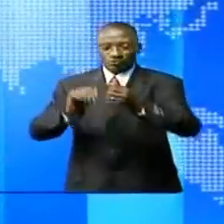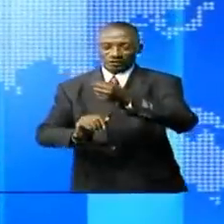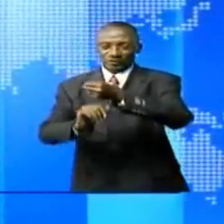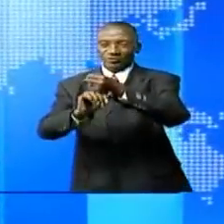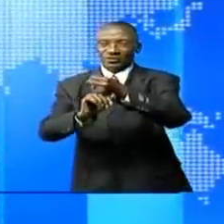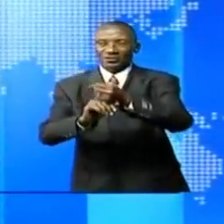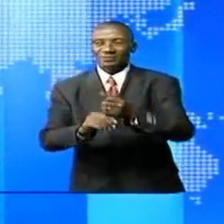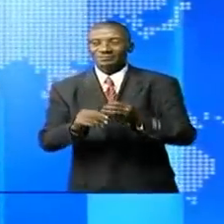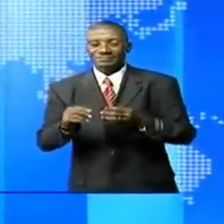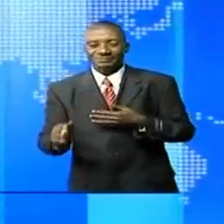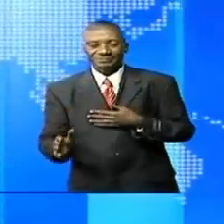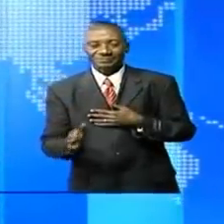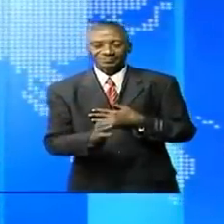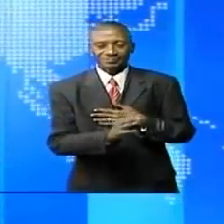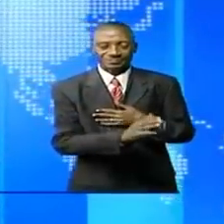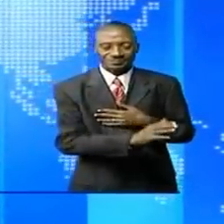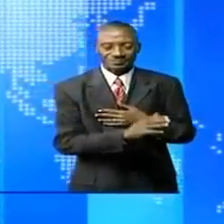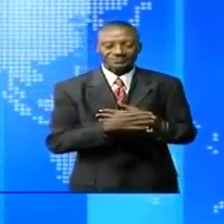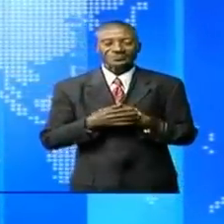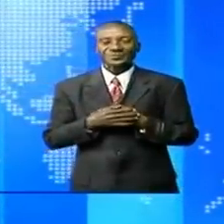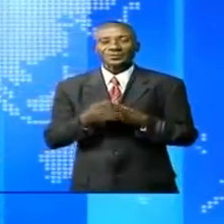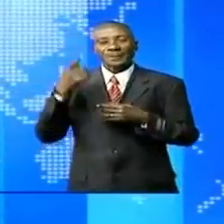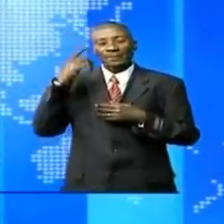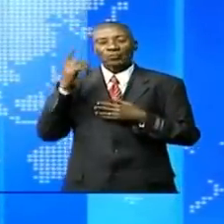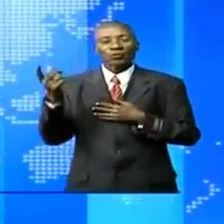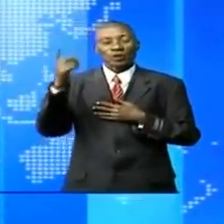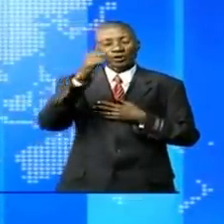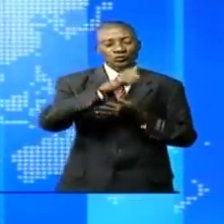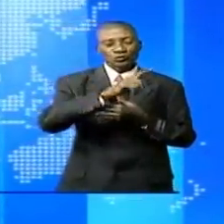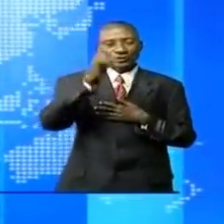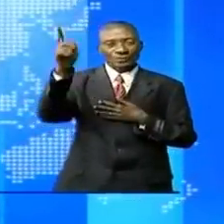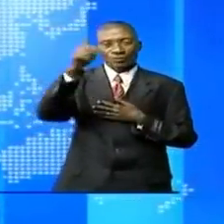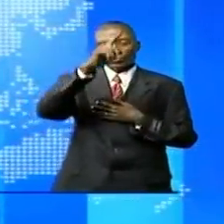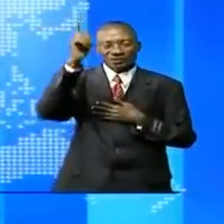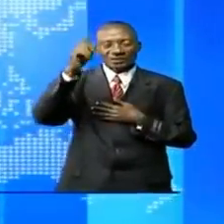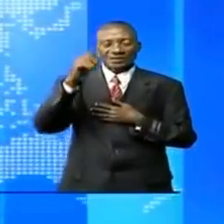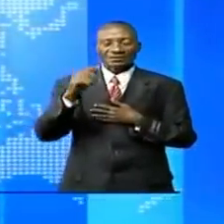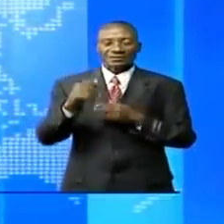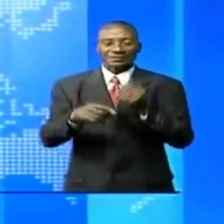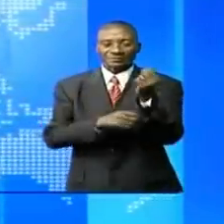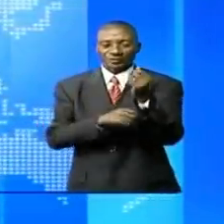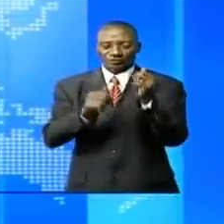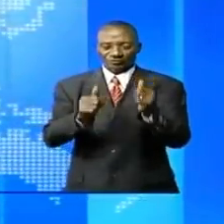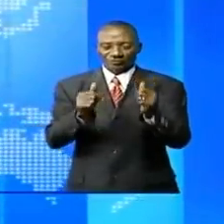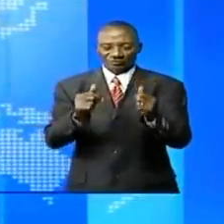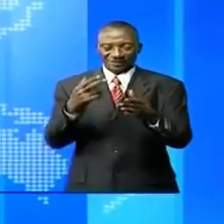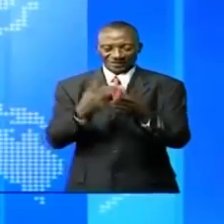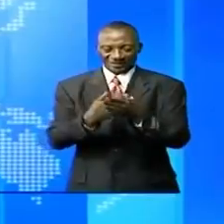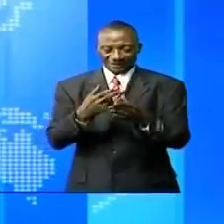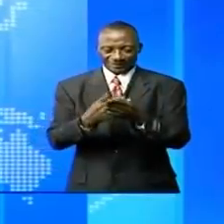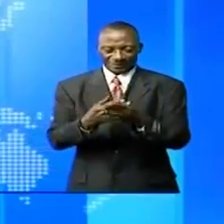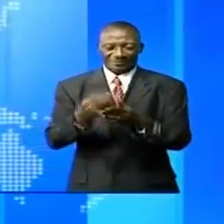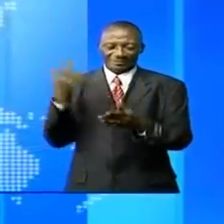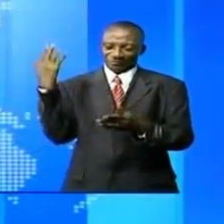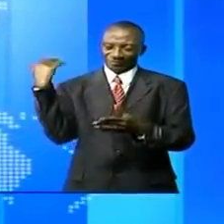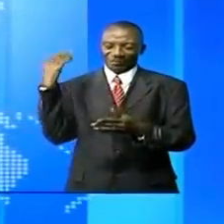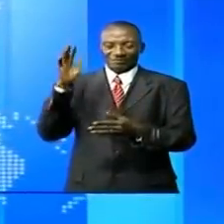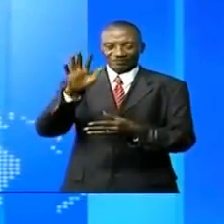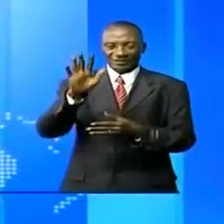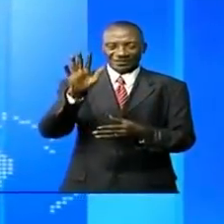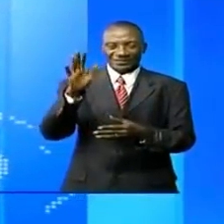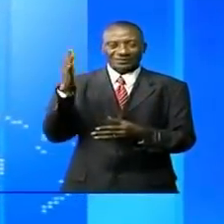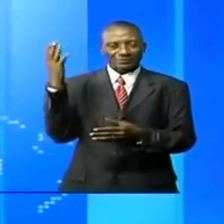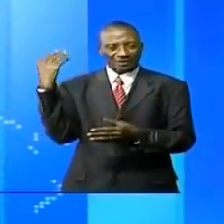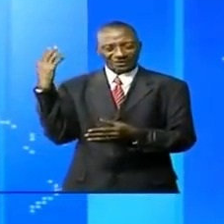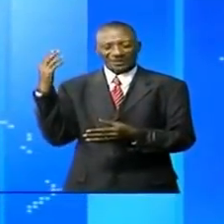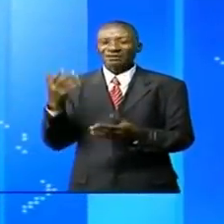Et la journée mondiale des personnes vivant avec handicap a été célébrée, vous vous souviendrez, le 3 décembre 2021 dans un